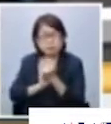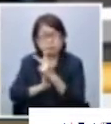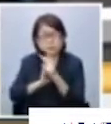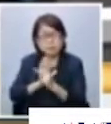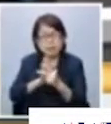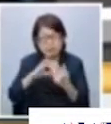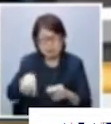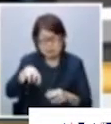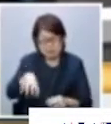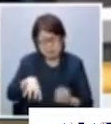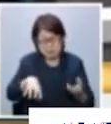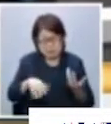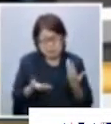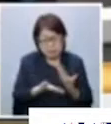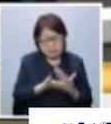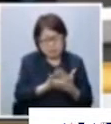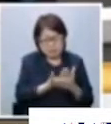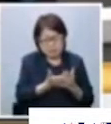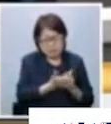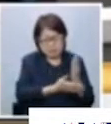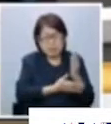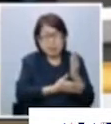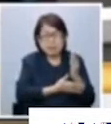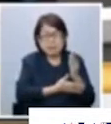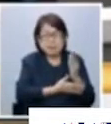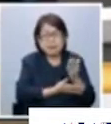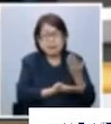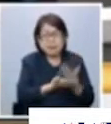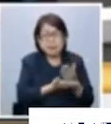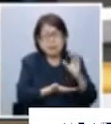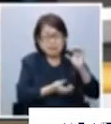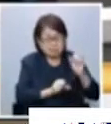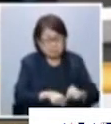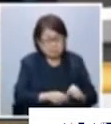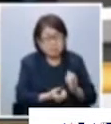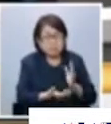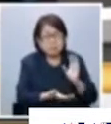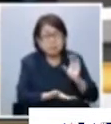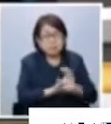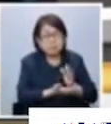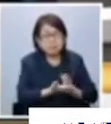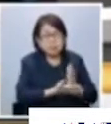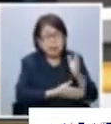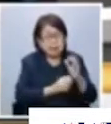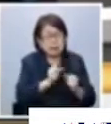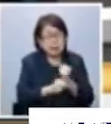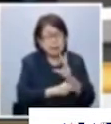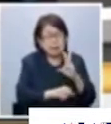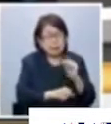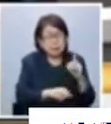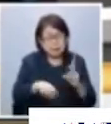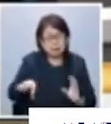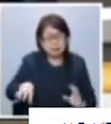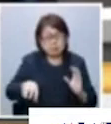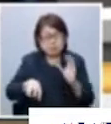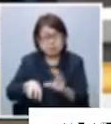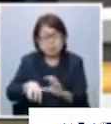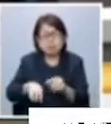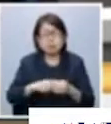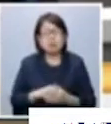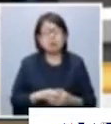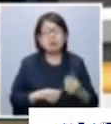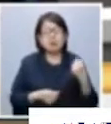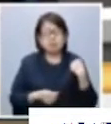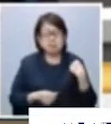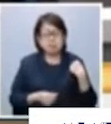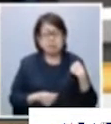าณตามพระราชบัญญัติว่าด้วยวิธีการงบประมาณปี2561เนี่ยนะครับอย่างน้อยเนี่ย